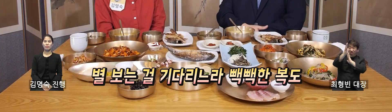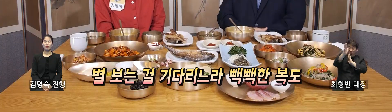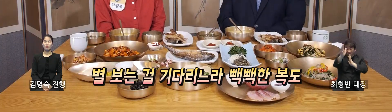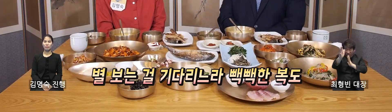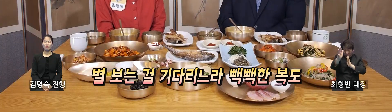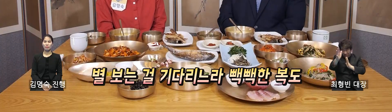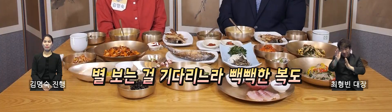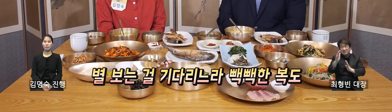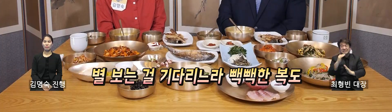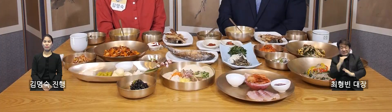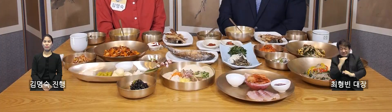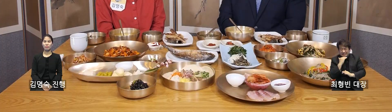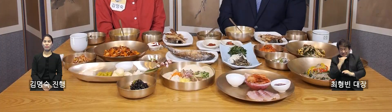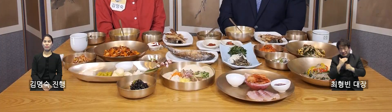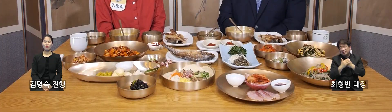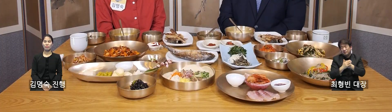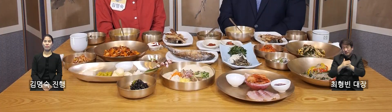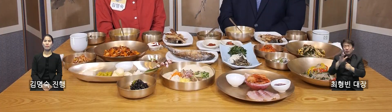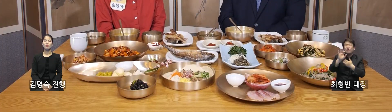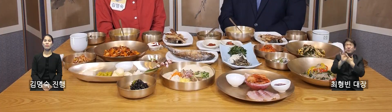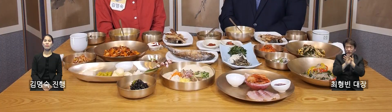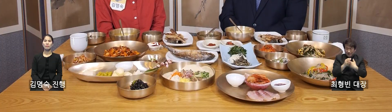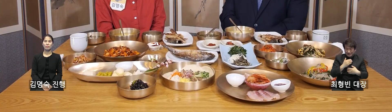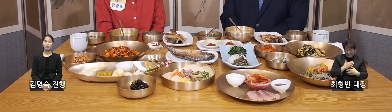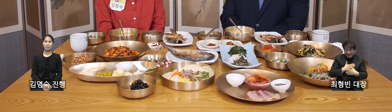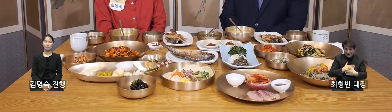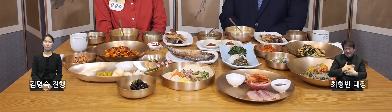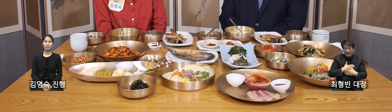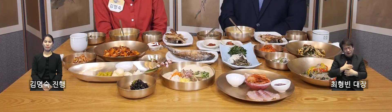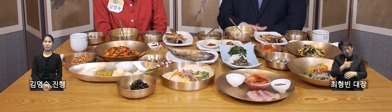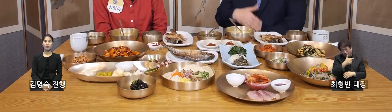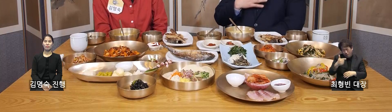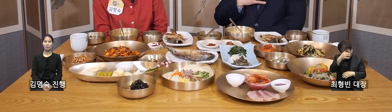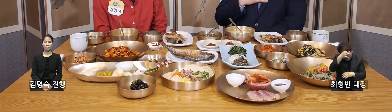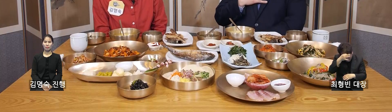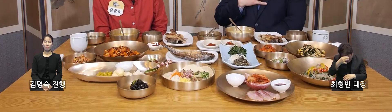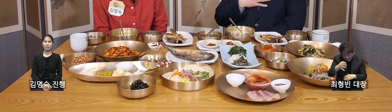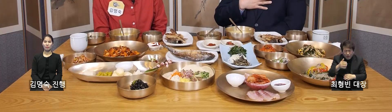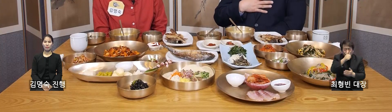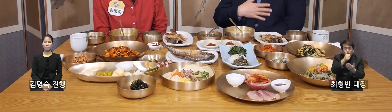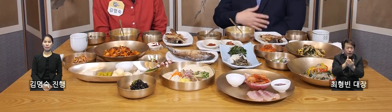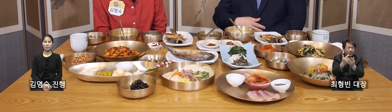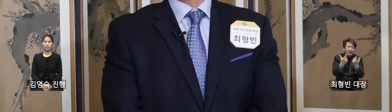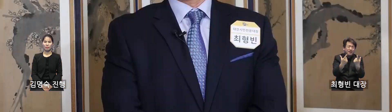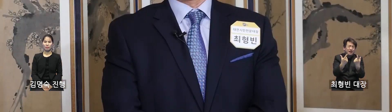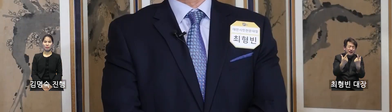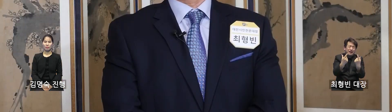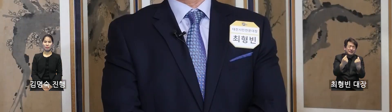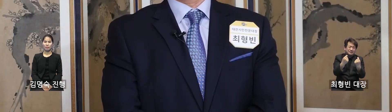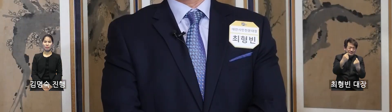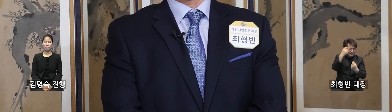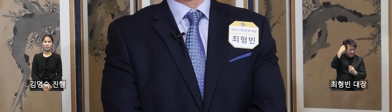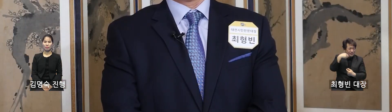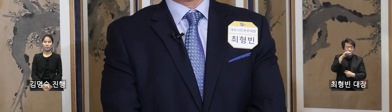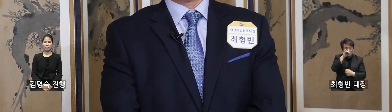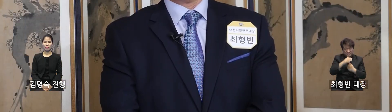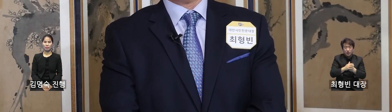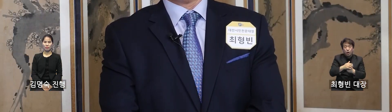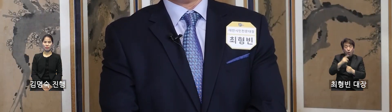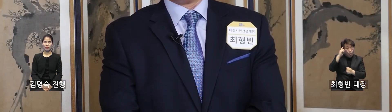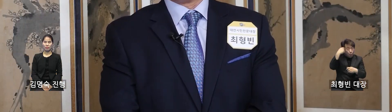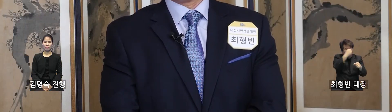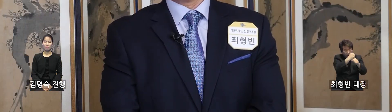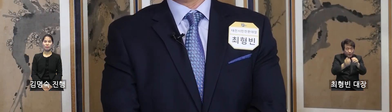기다려야 되니까 그럴 때 문제가 그 앞으로 모찌 나가면 꼭 재진 사람 같아요 과 끗이 대전의